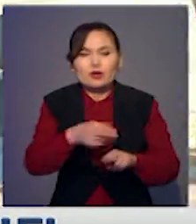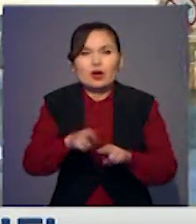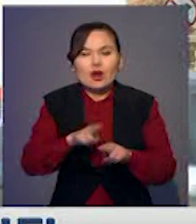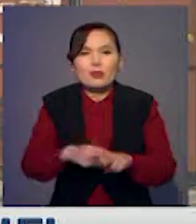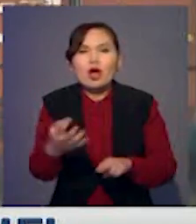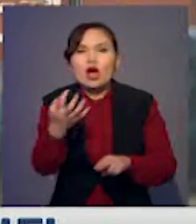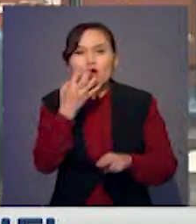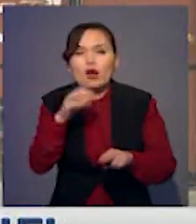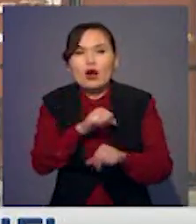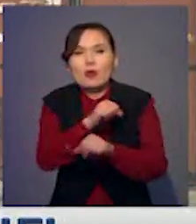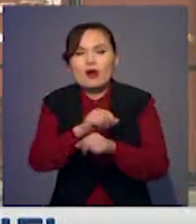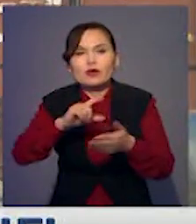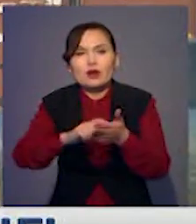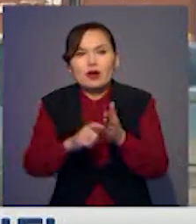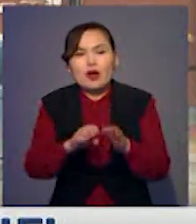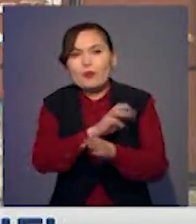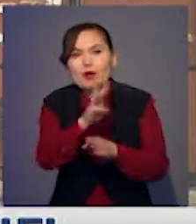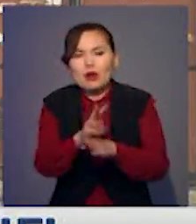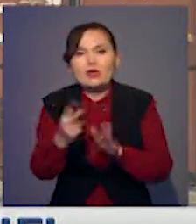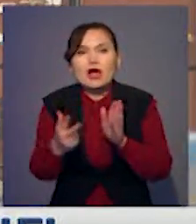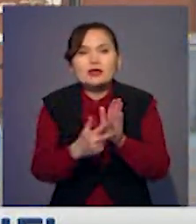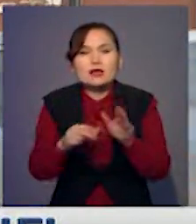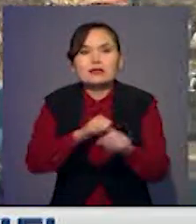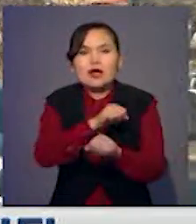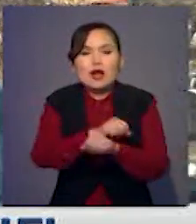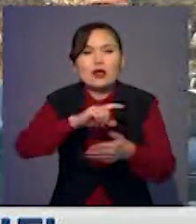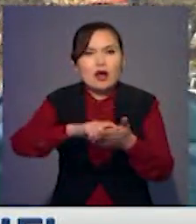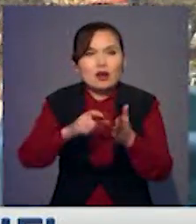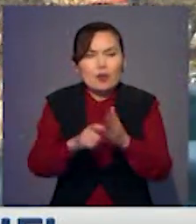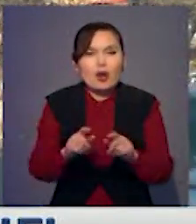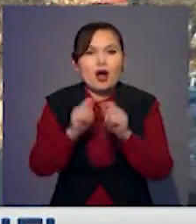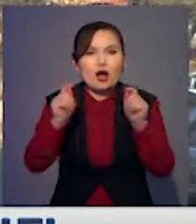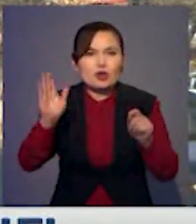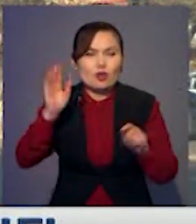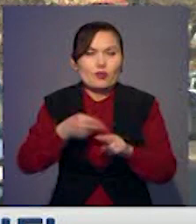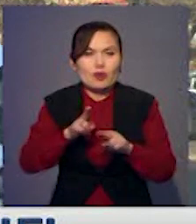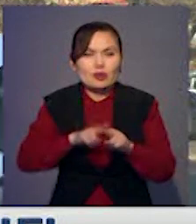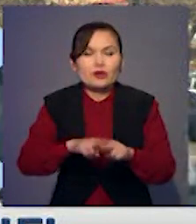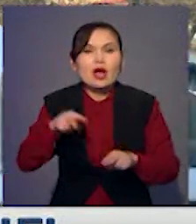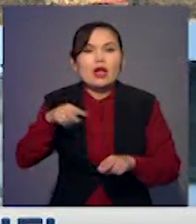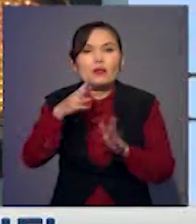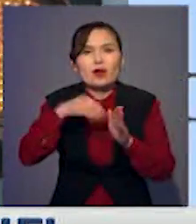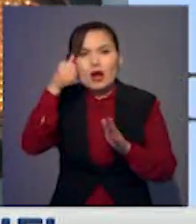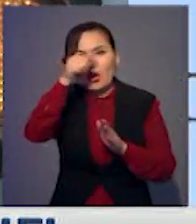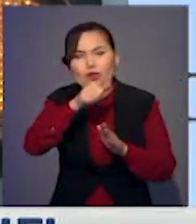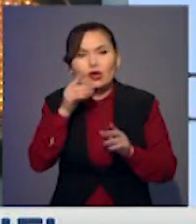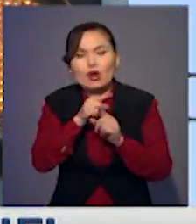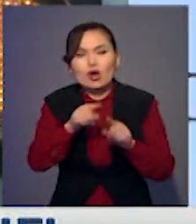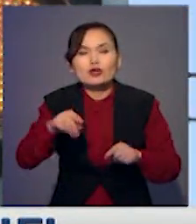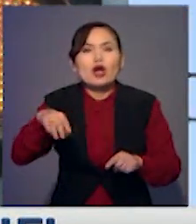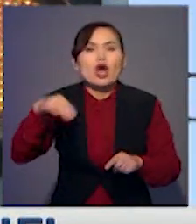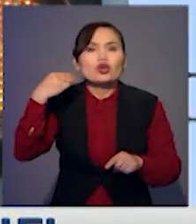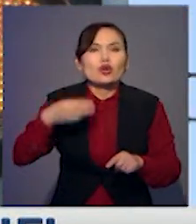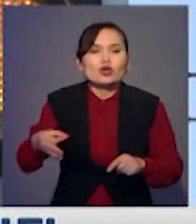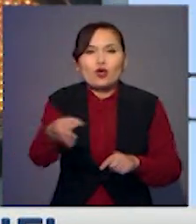жайлы барлық қажетті жабдықтармен қамтылған 8 аялдама павильон қойылмақ. Айта кетейік, ағымдағы жылы Түркістан облысында сандық жүйеге